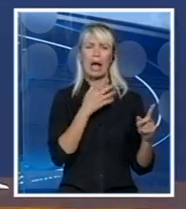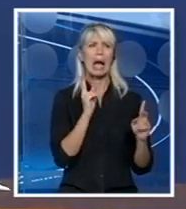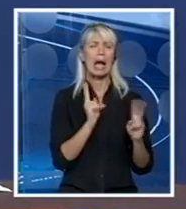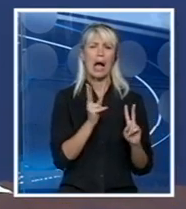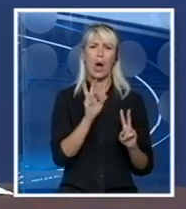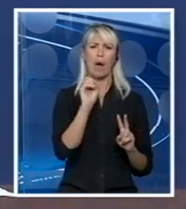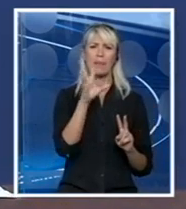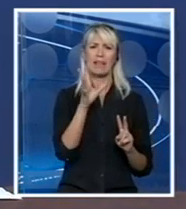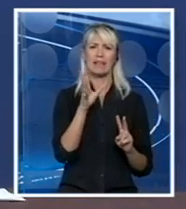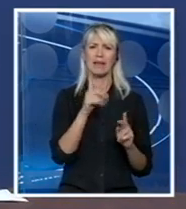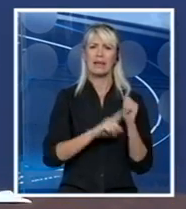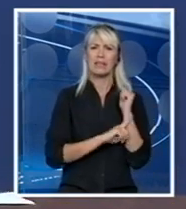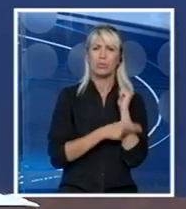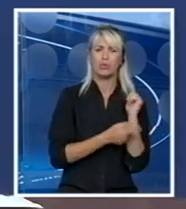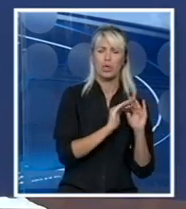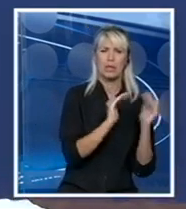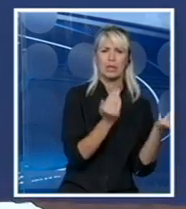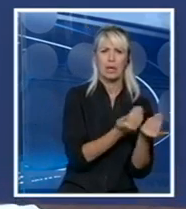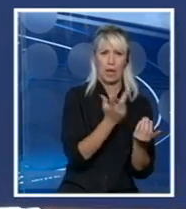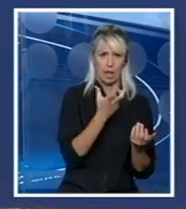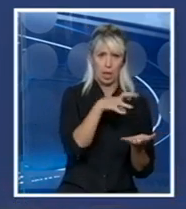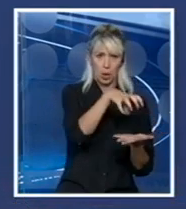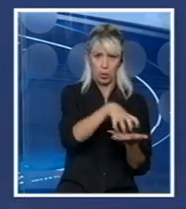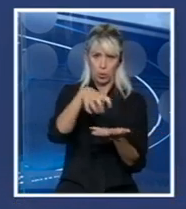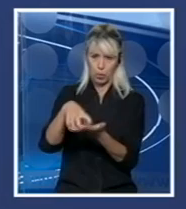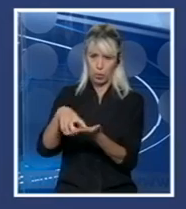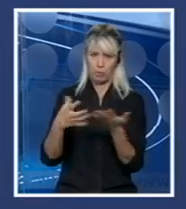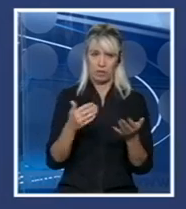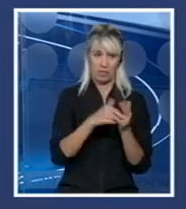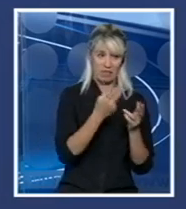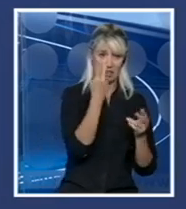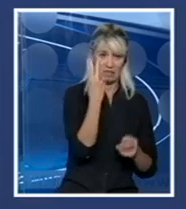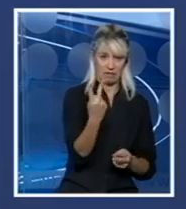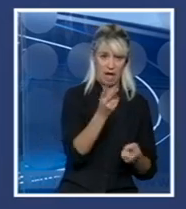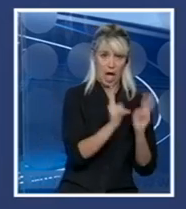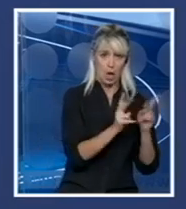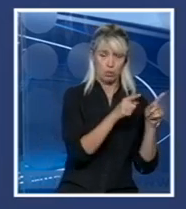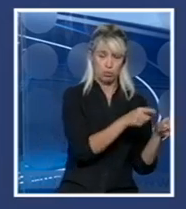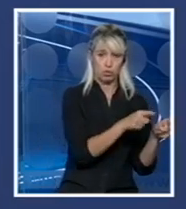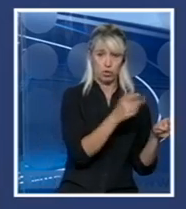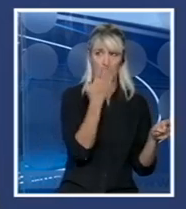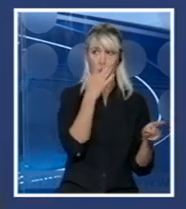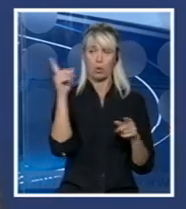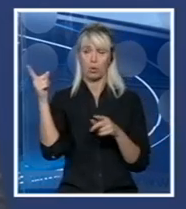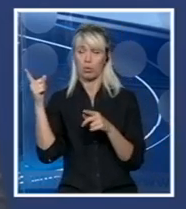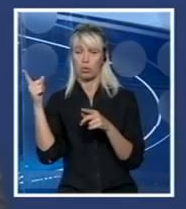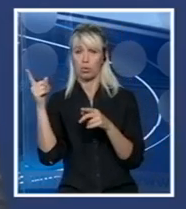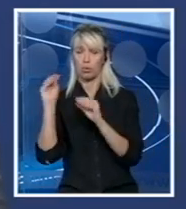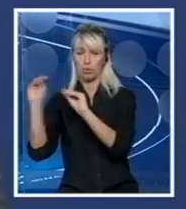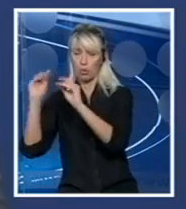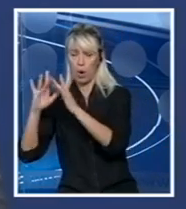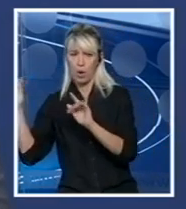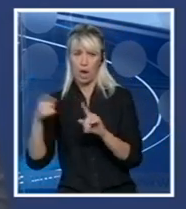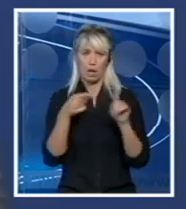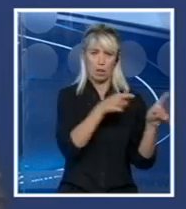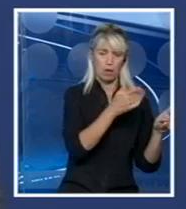na grupe? Da li to znači da ćemo imati po dva učitelja, jedan za grupu koja radi od kuće? Ako ne, da li će taj jedan